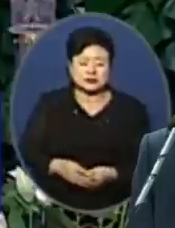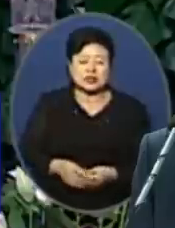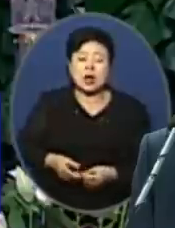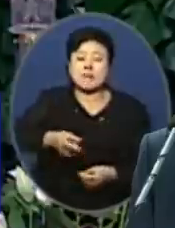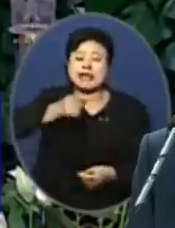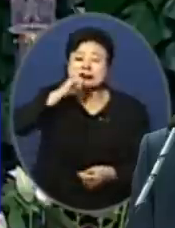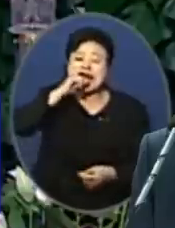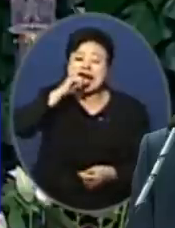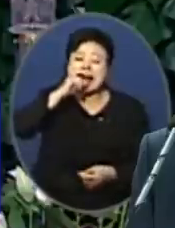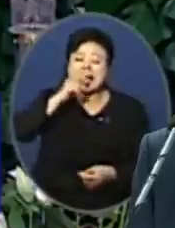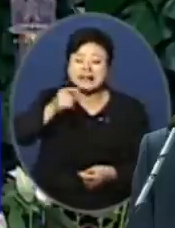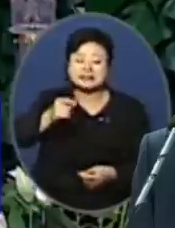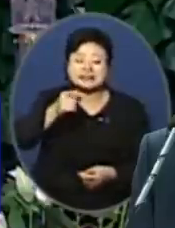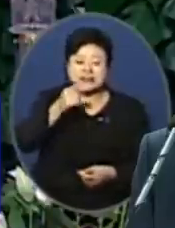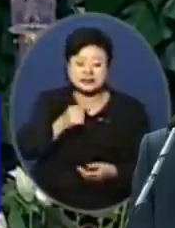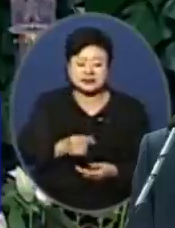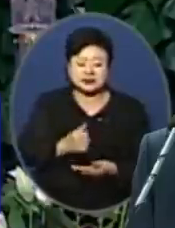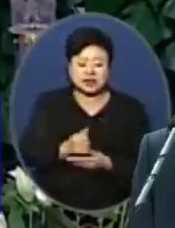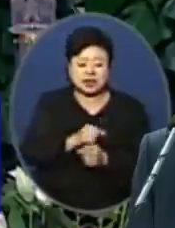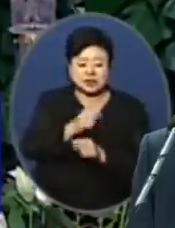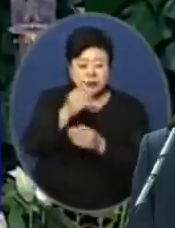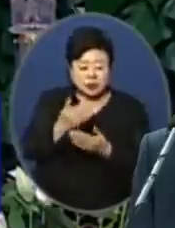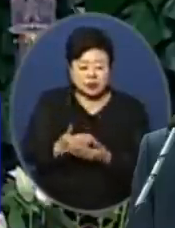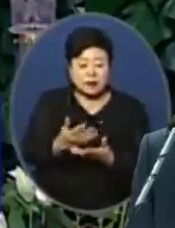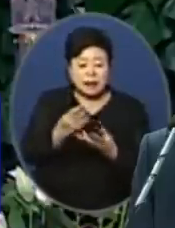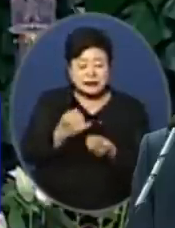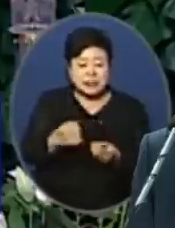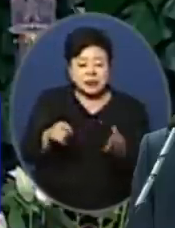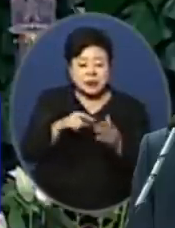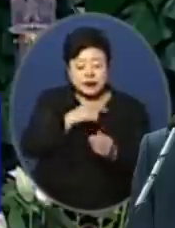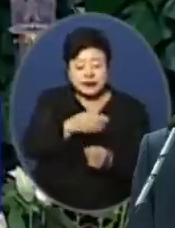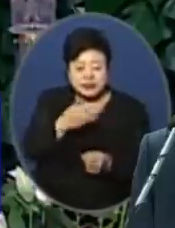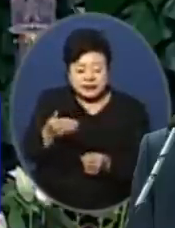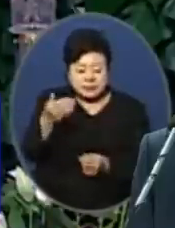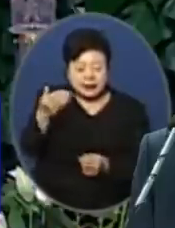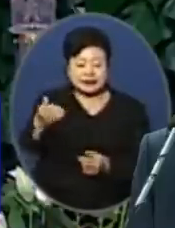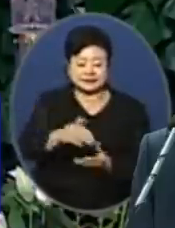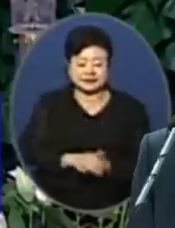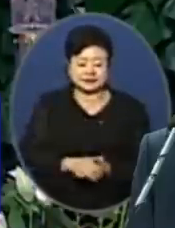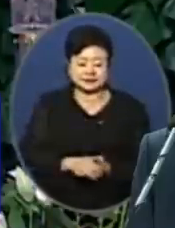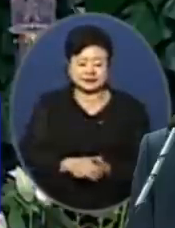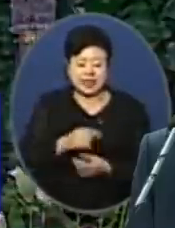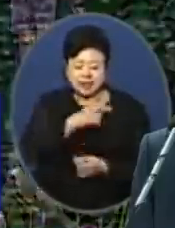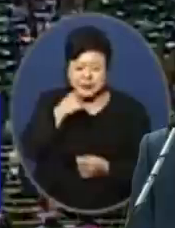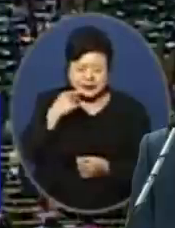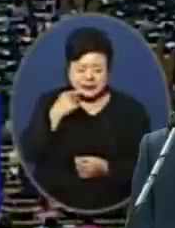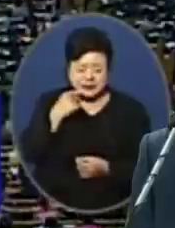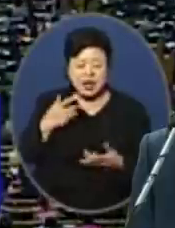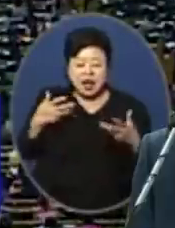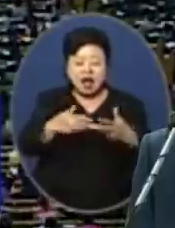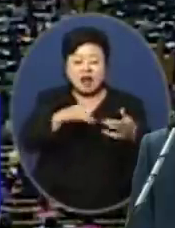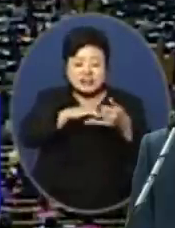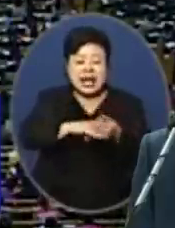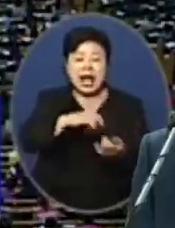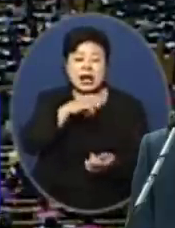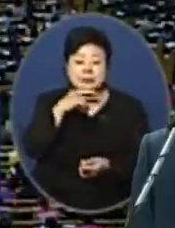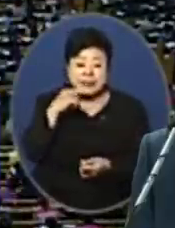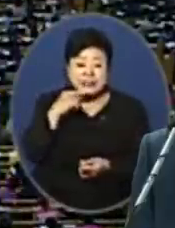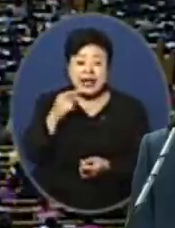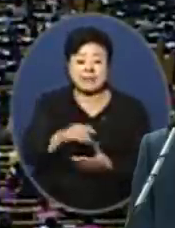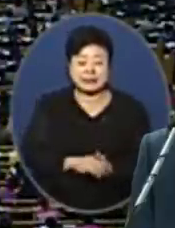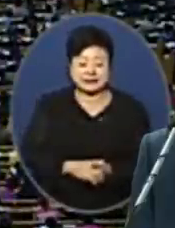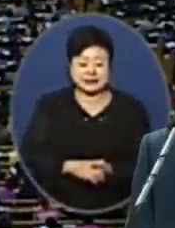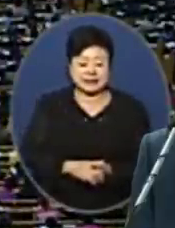너희가 다 이것을 마시라 이것은 죄사함을 얻게 하려고 많은 사람을 위하여 흘리는 바 나의 피 곧 언약의 피니라고 말씀한